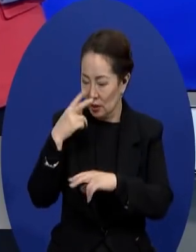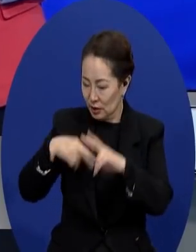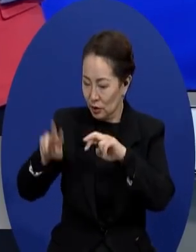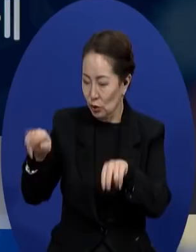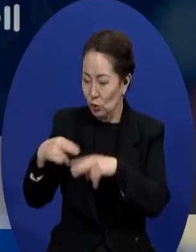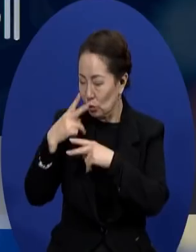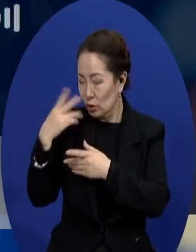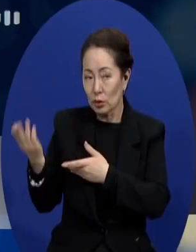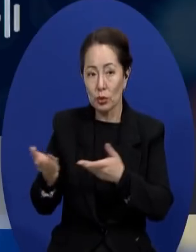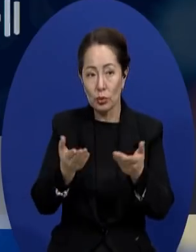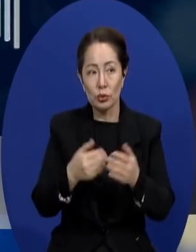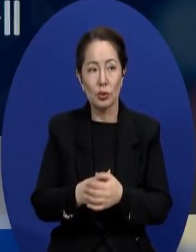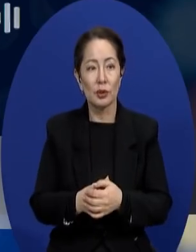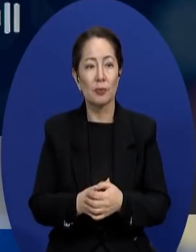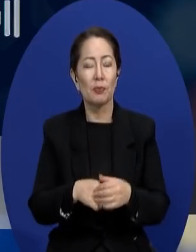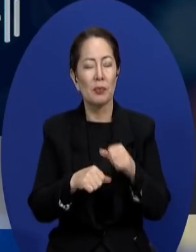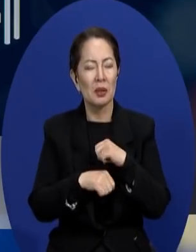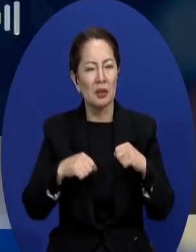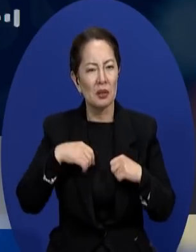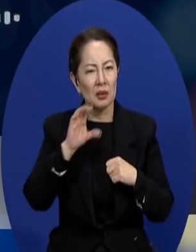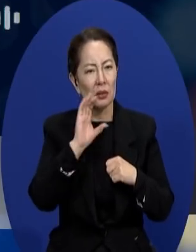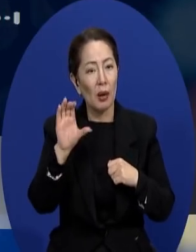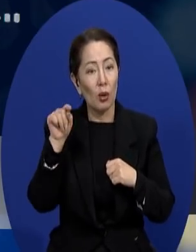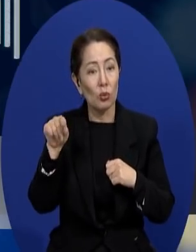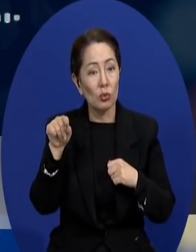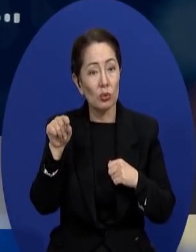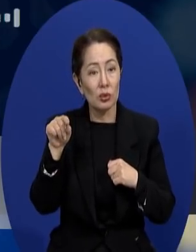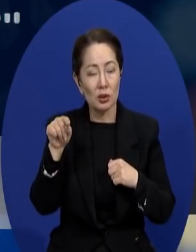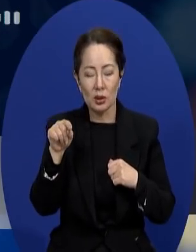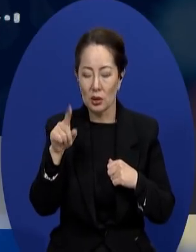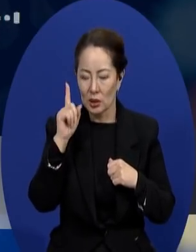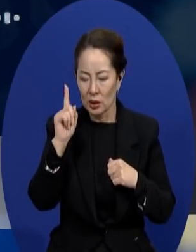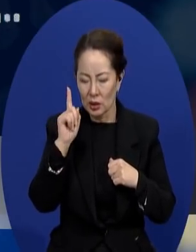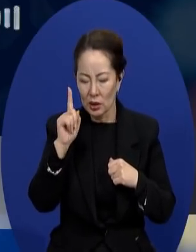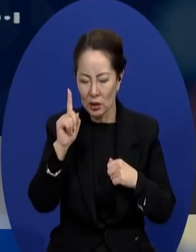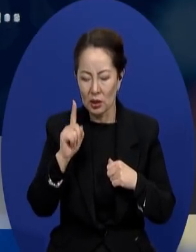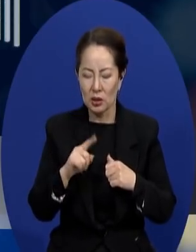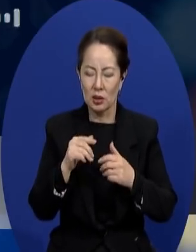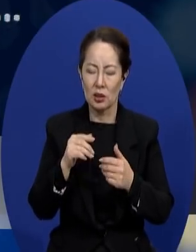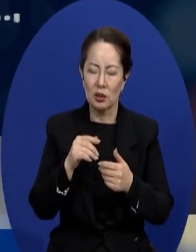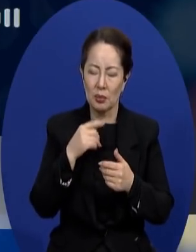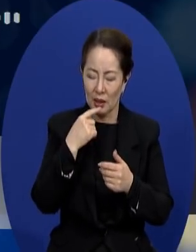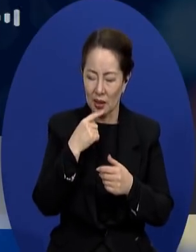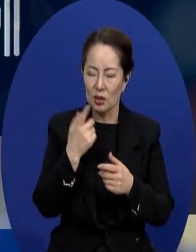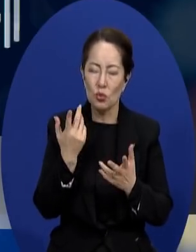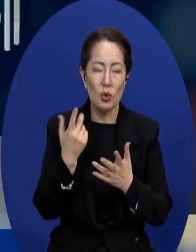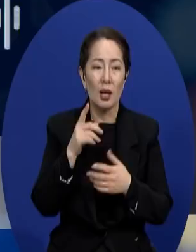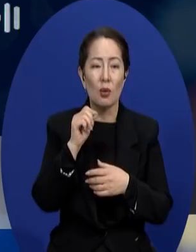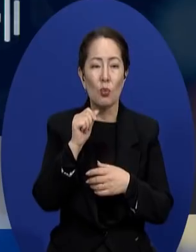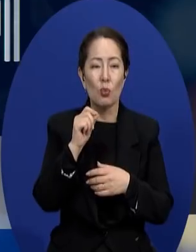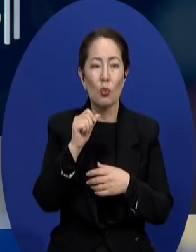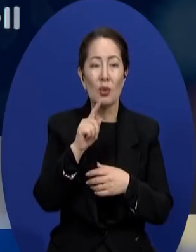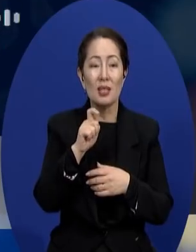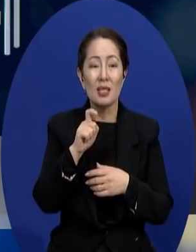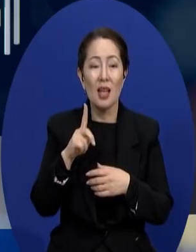үзүүлье. Одоо иргэд аж ахуйн нөхцөлийн зүгээс нэг л зүйлийг одоо тавиад байгаа шүү дээ. Зээлийн хүү өндөр хэвээрээ